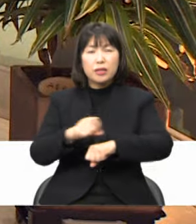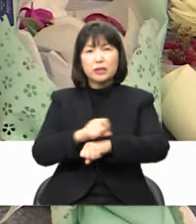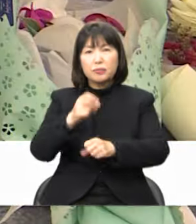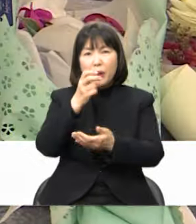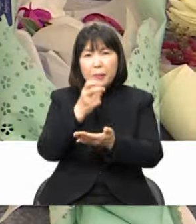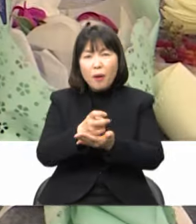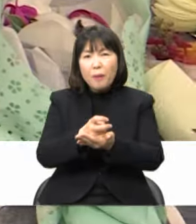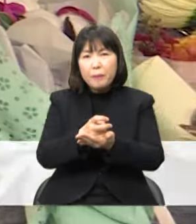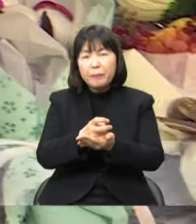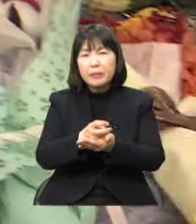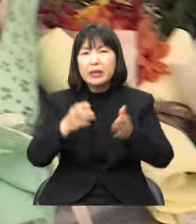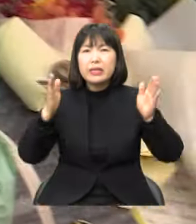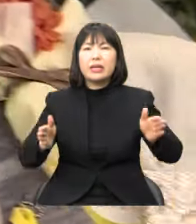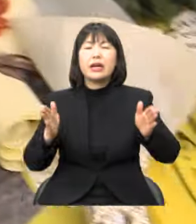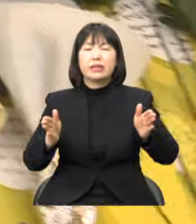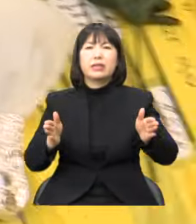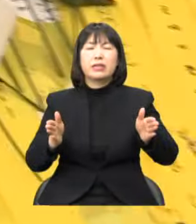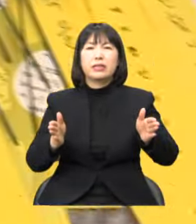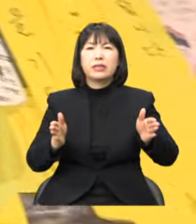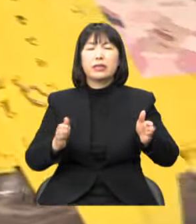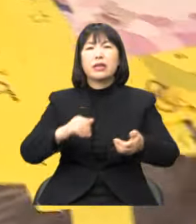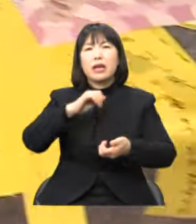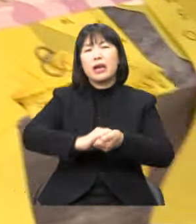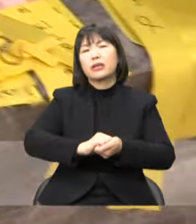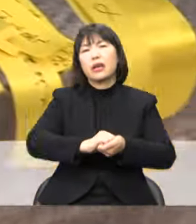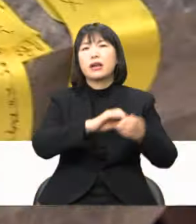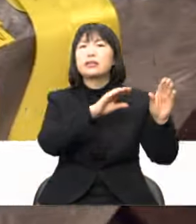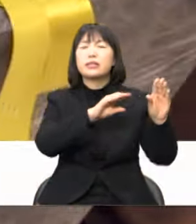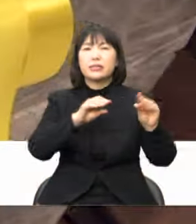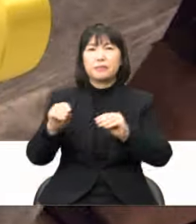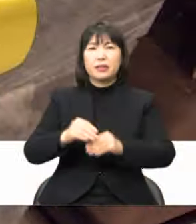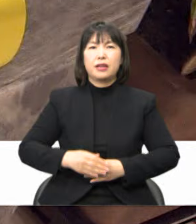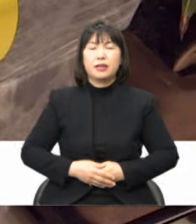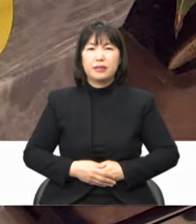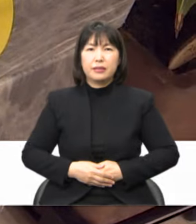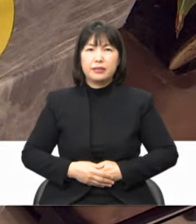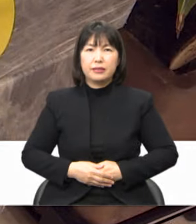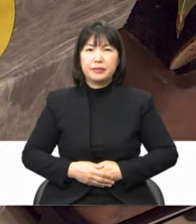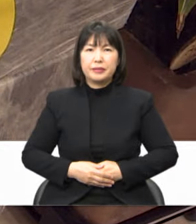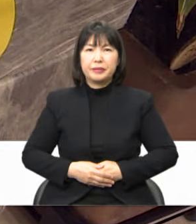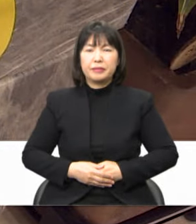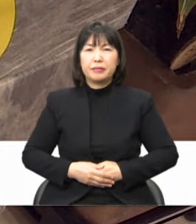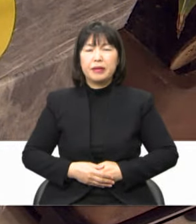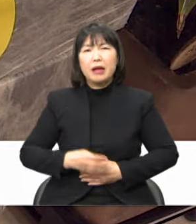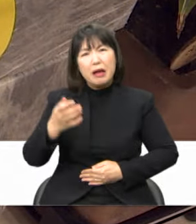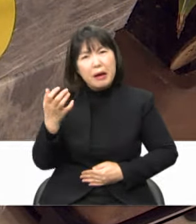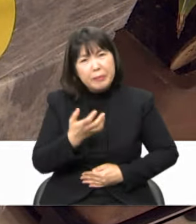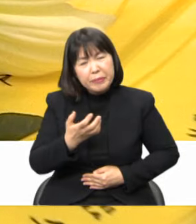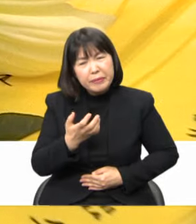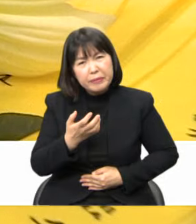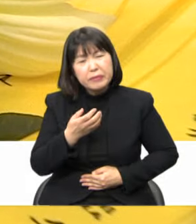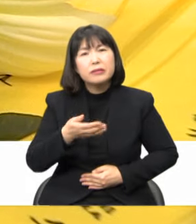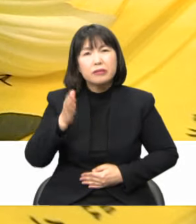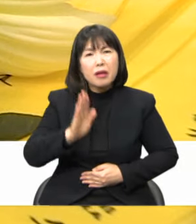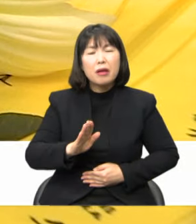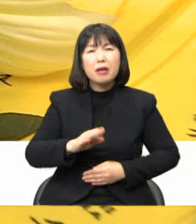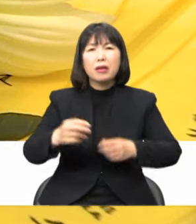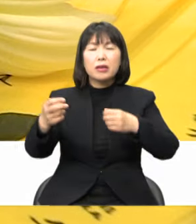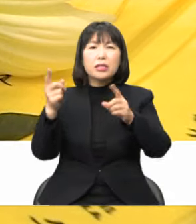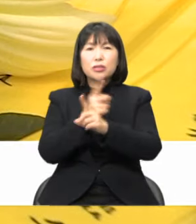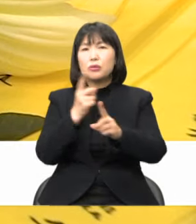기한이 종료됐고 때문입니다 참사의 고통은 여전한데 치료를 멈춰야 하는 상황